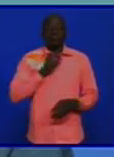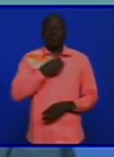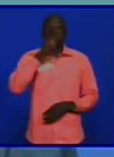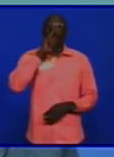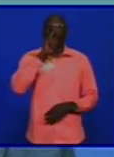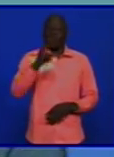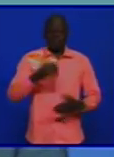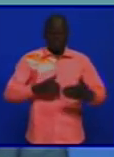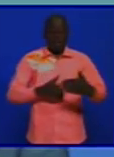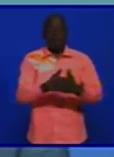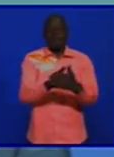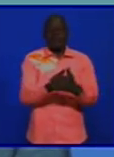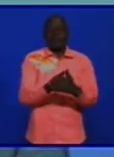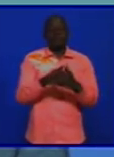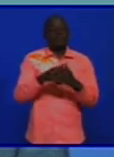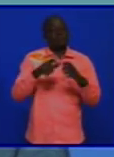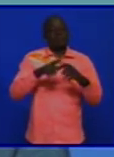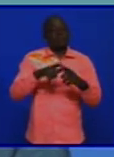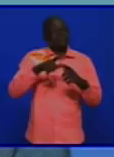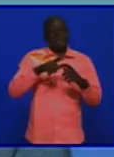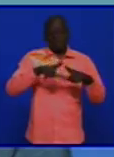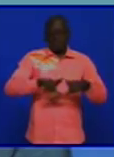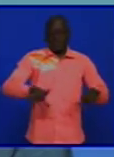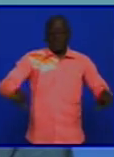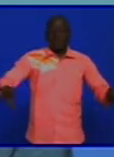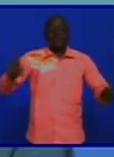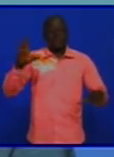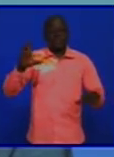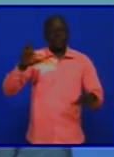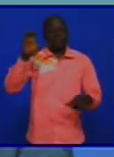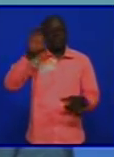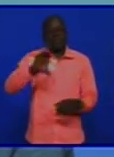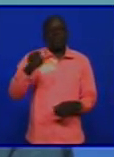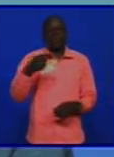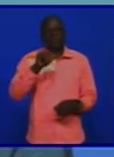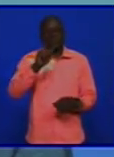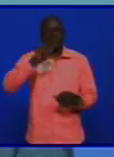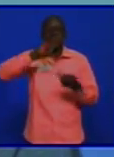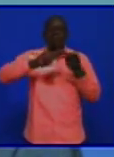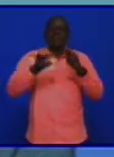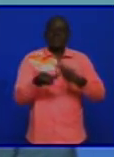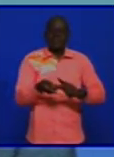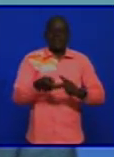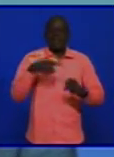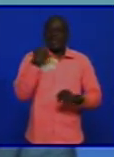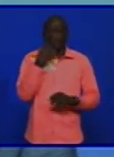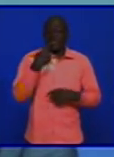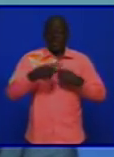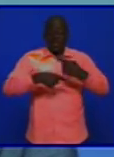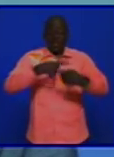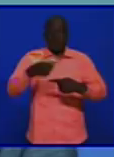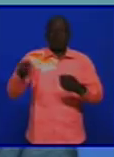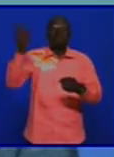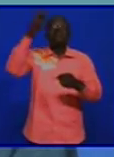arrivés à élargir le champ, disons, des partenariats qui vont, mais des champs de participation